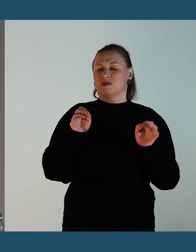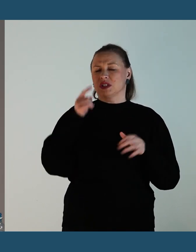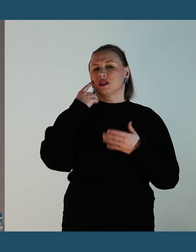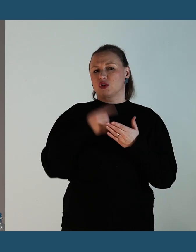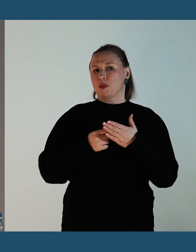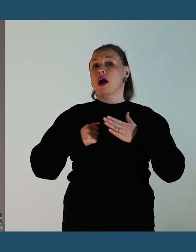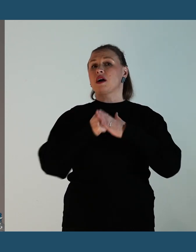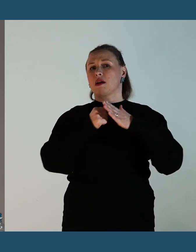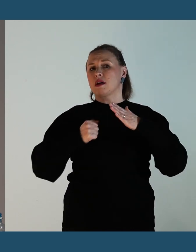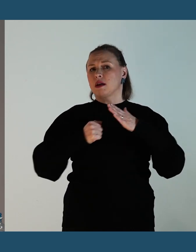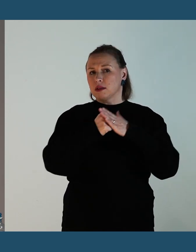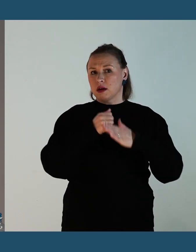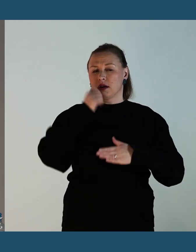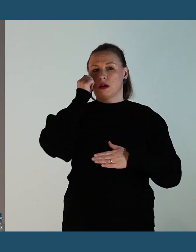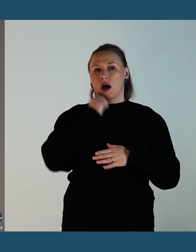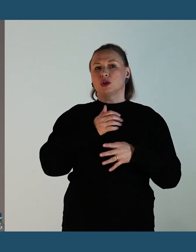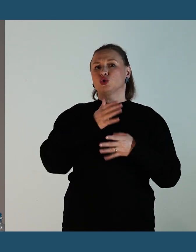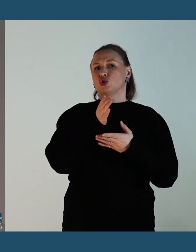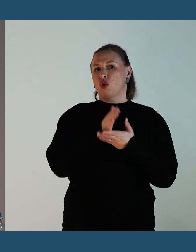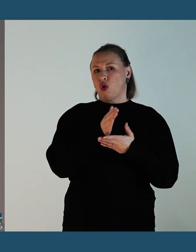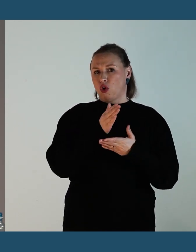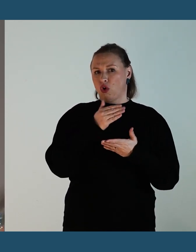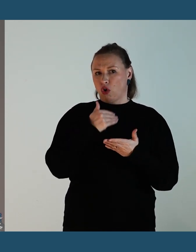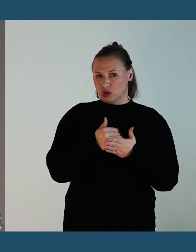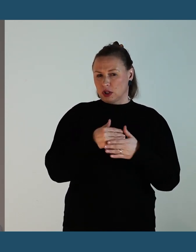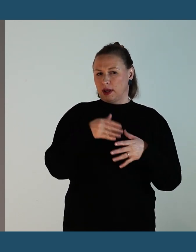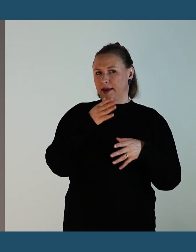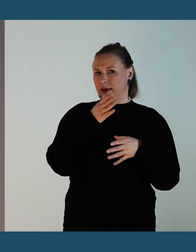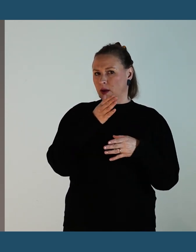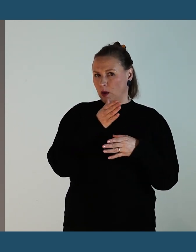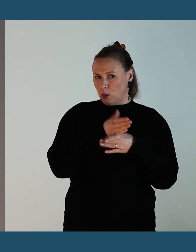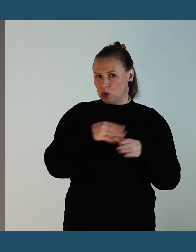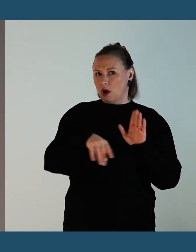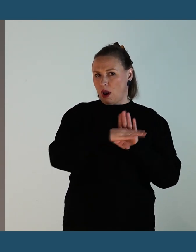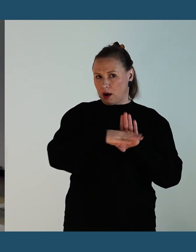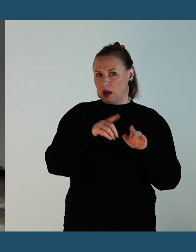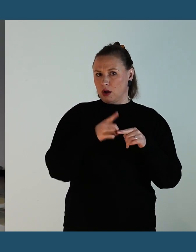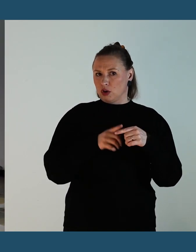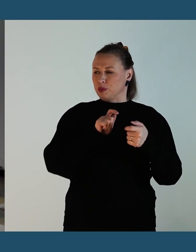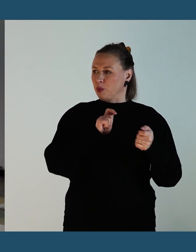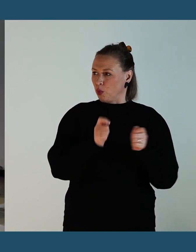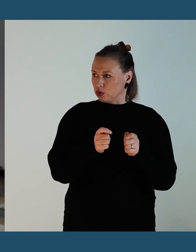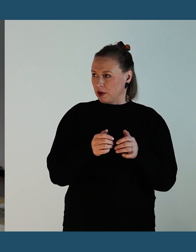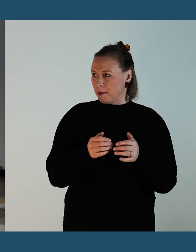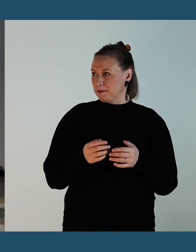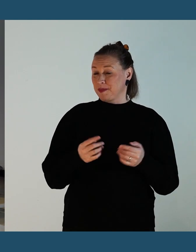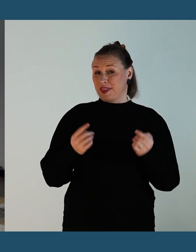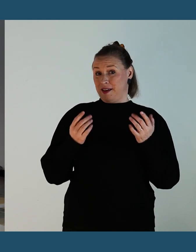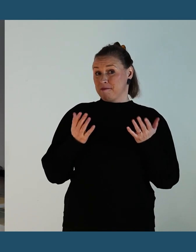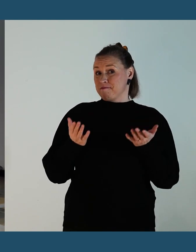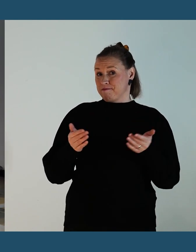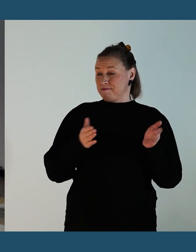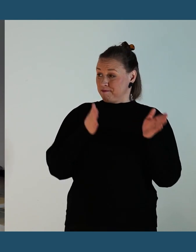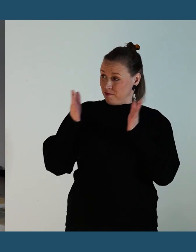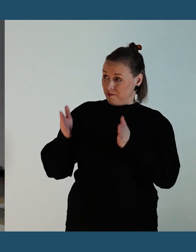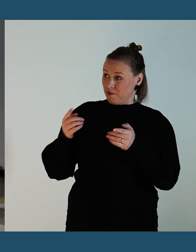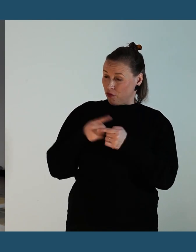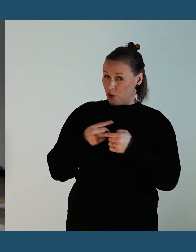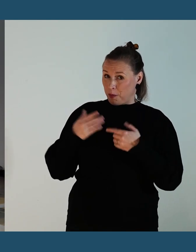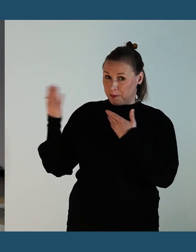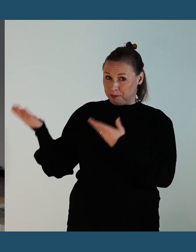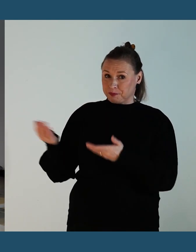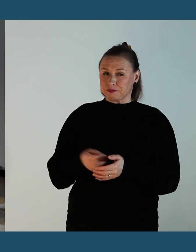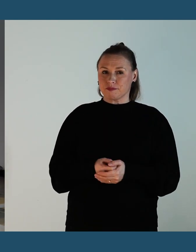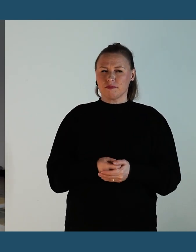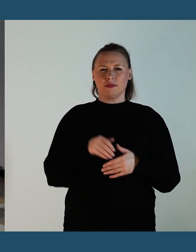muutetaan. Kiitos. Sitten Päivi Mononen. Joo, kiitoksia. Ihan yhden ryhmän